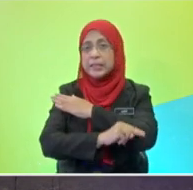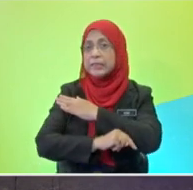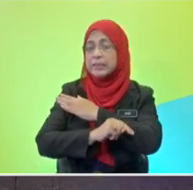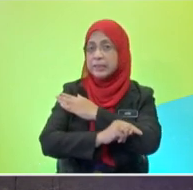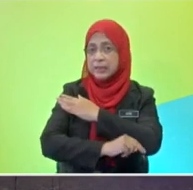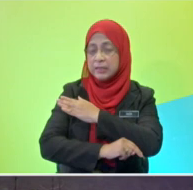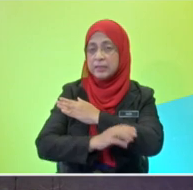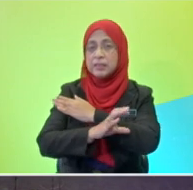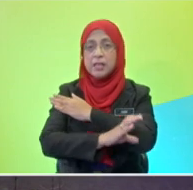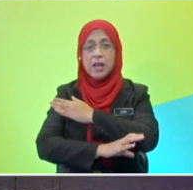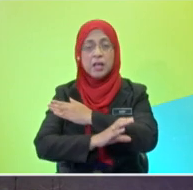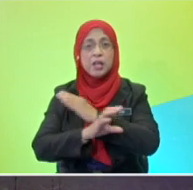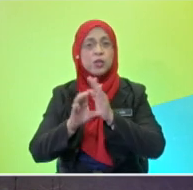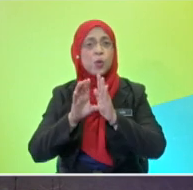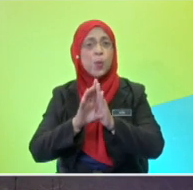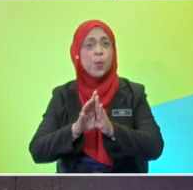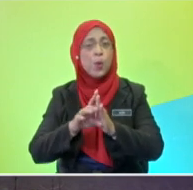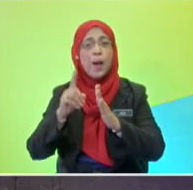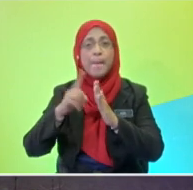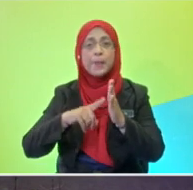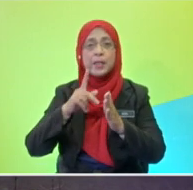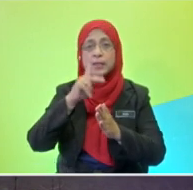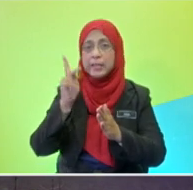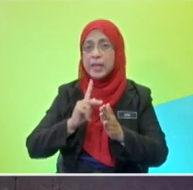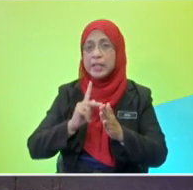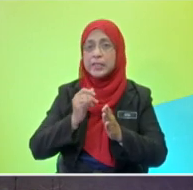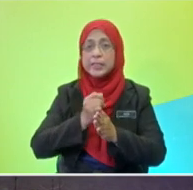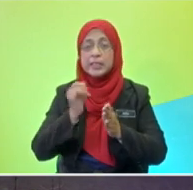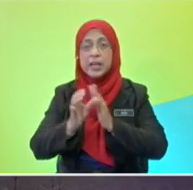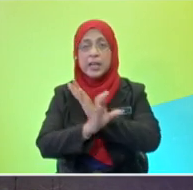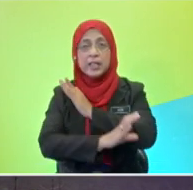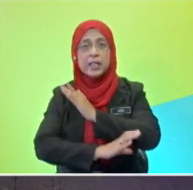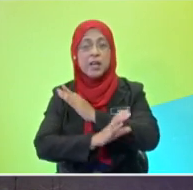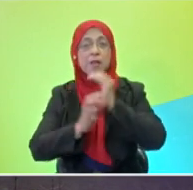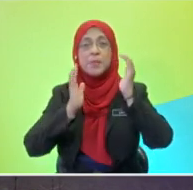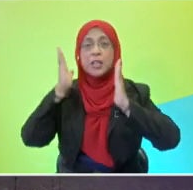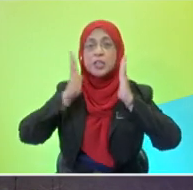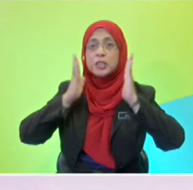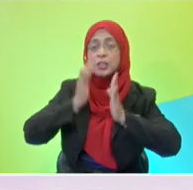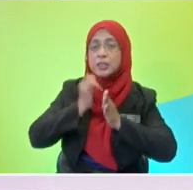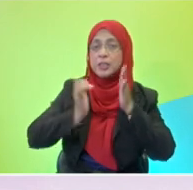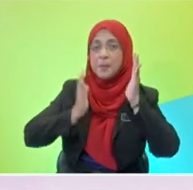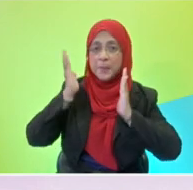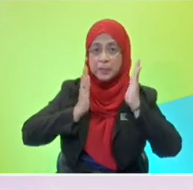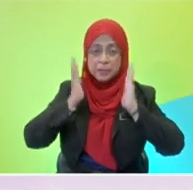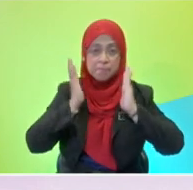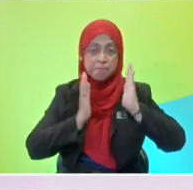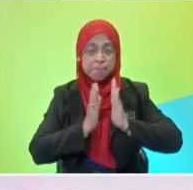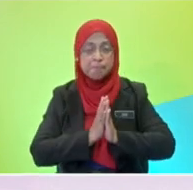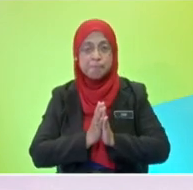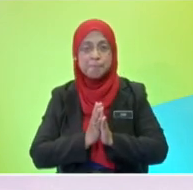negara contohnya Apakah Jiran bagi negara Malaysia Nisa negara di sebelah Malaysia